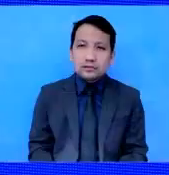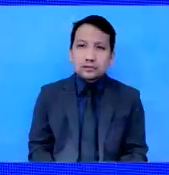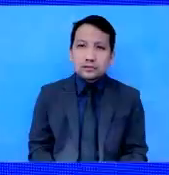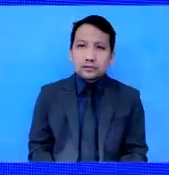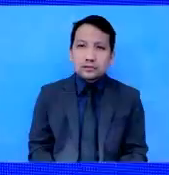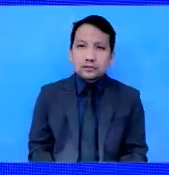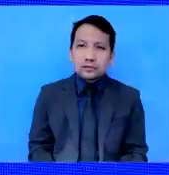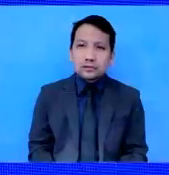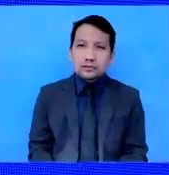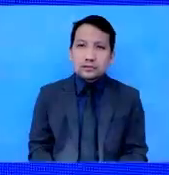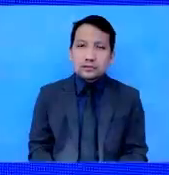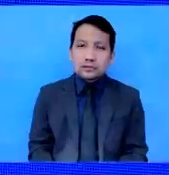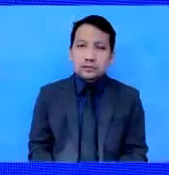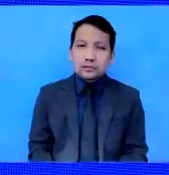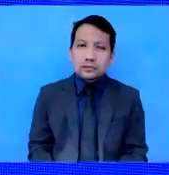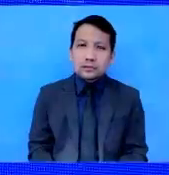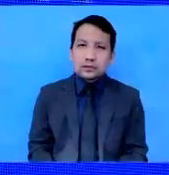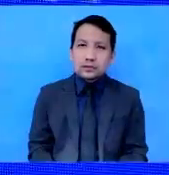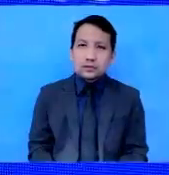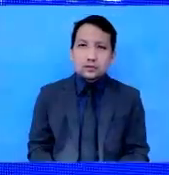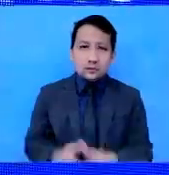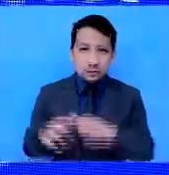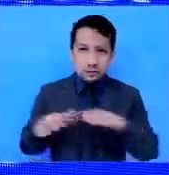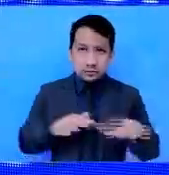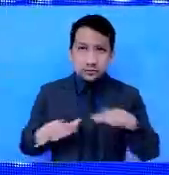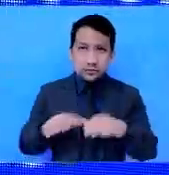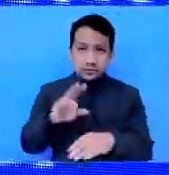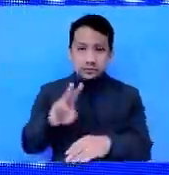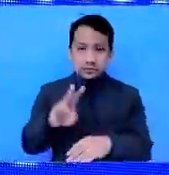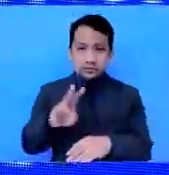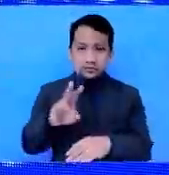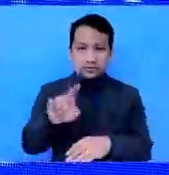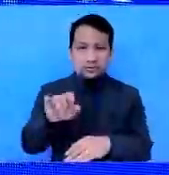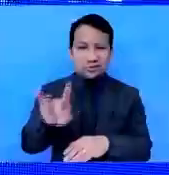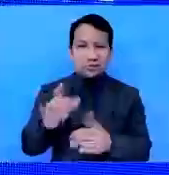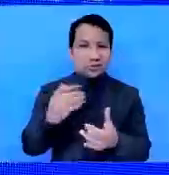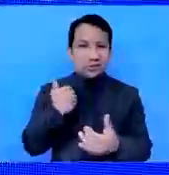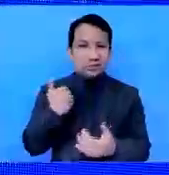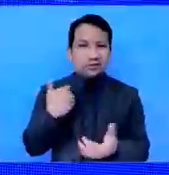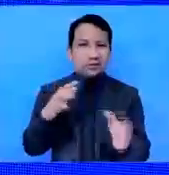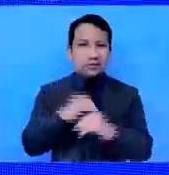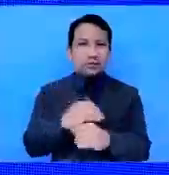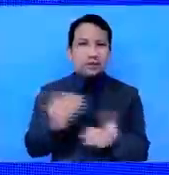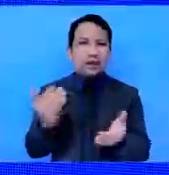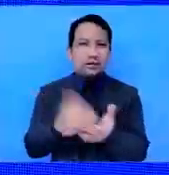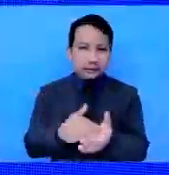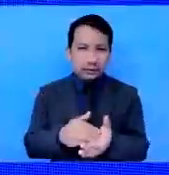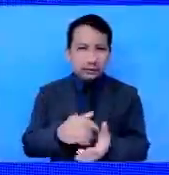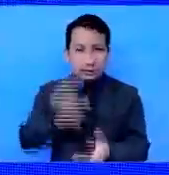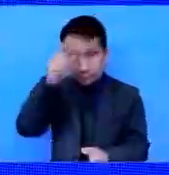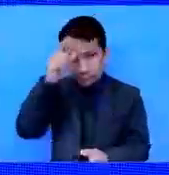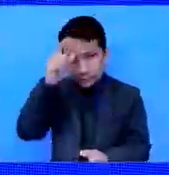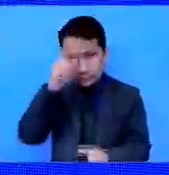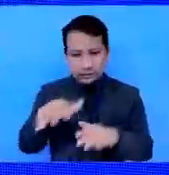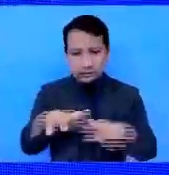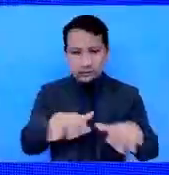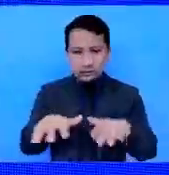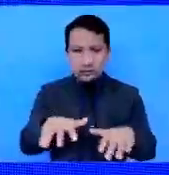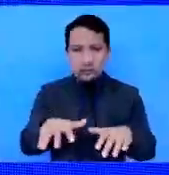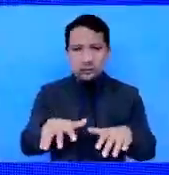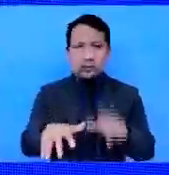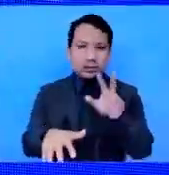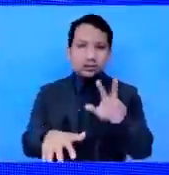hindi pa nakakabangon sa magnitude 7.8 earthquake, nialigdaman ng lindol ang Turkey. Tatlo ang patay.